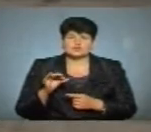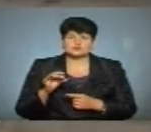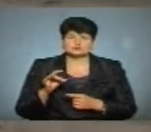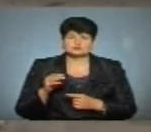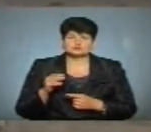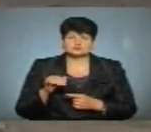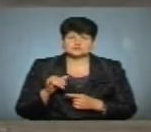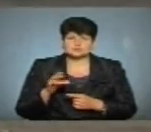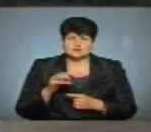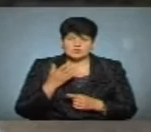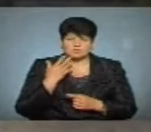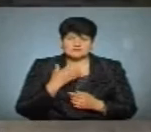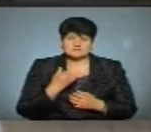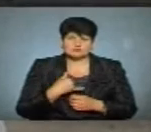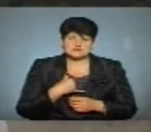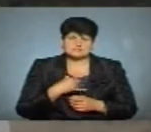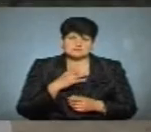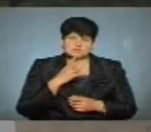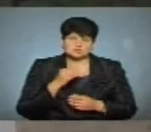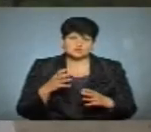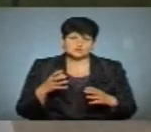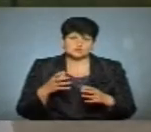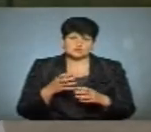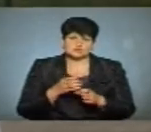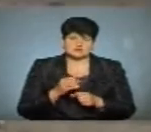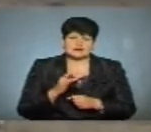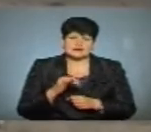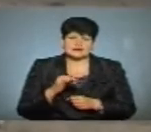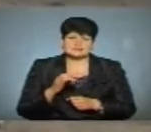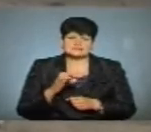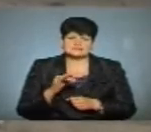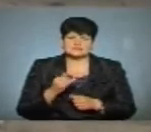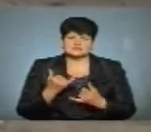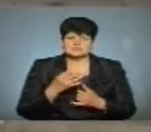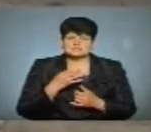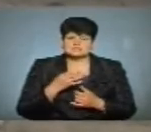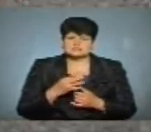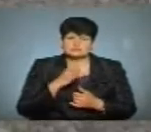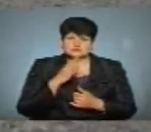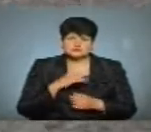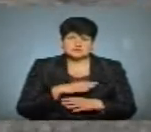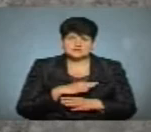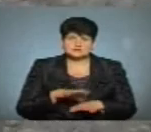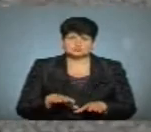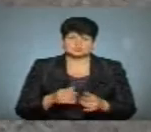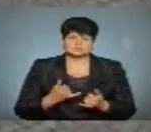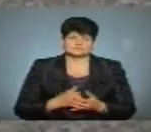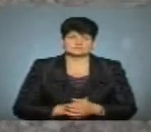взяв нас маршрут, скоротив рейси. Казав, сьогодні маршрутки о 5 не буде.